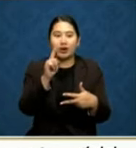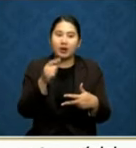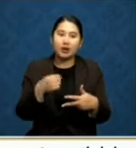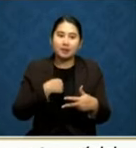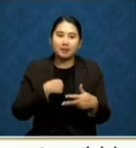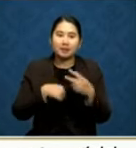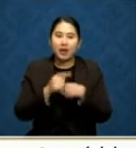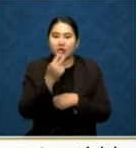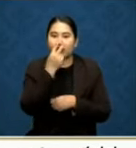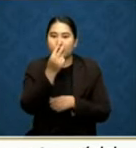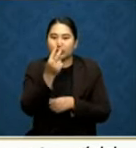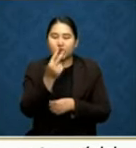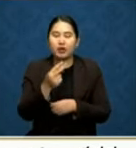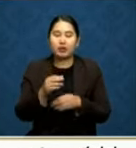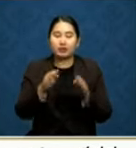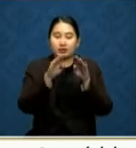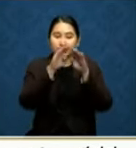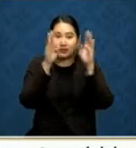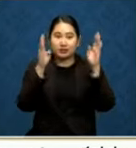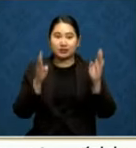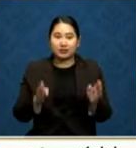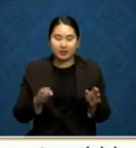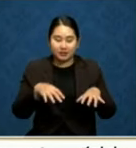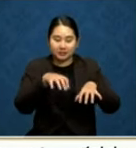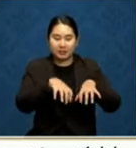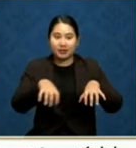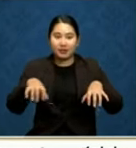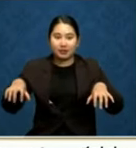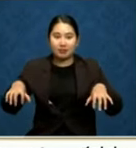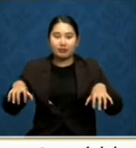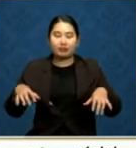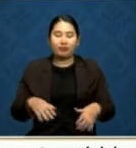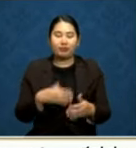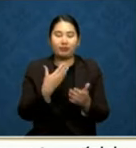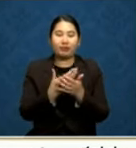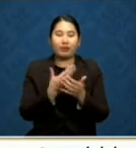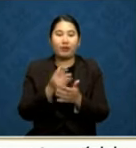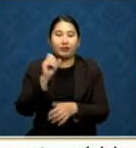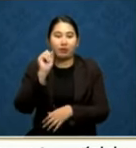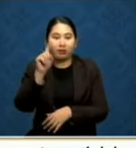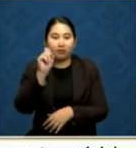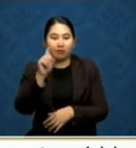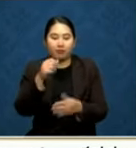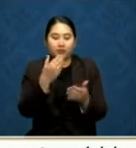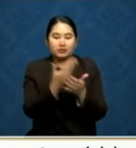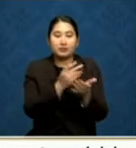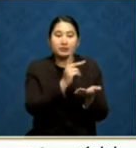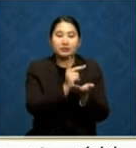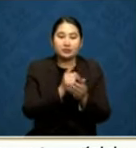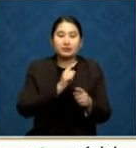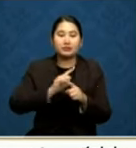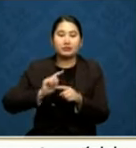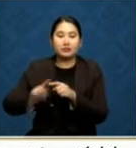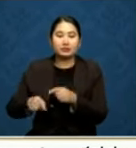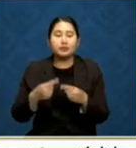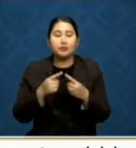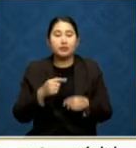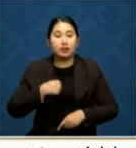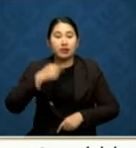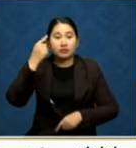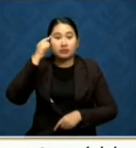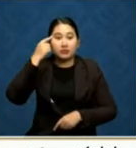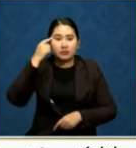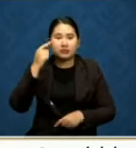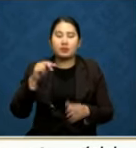ตาม ติกอาคารพันิต่ๆเธเห็นเลยคุณเชื่อเงินด้วยน คุณเชื่อนุ่นนี่นั่นแต่เราไม่รู้เลยว่